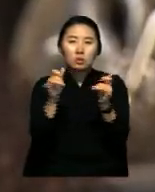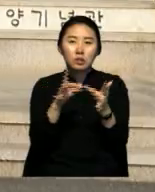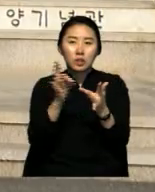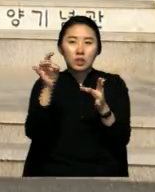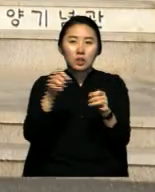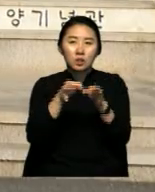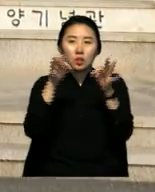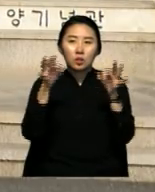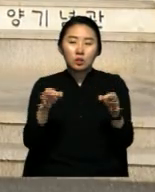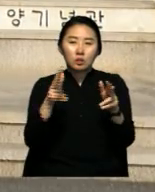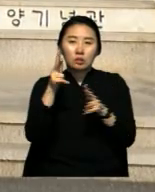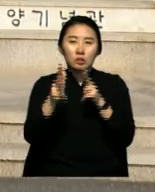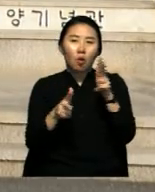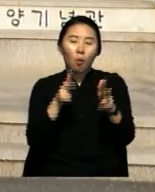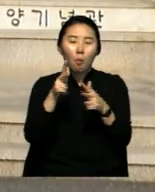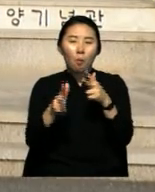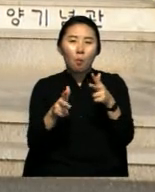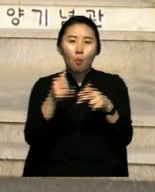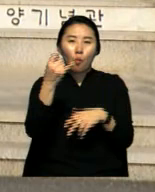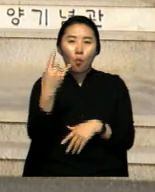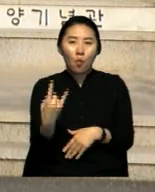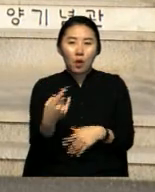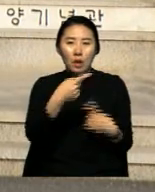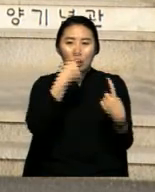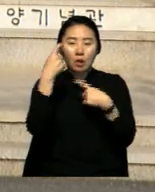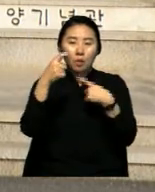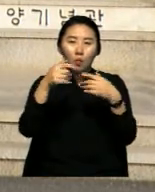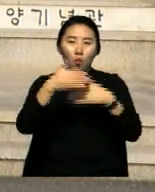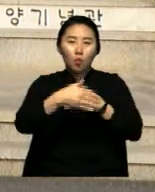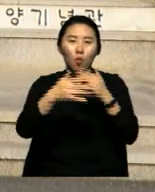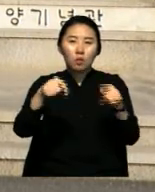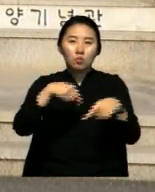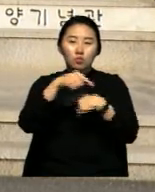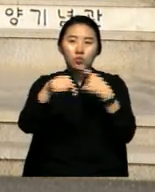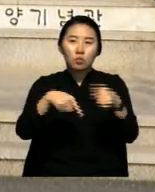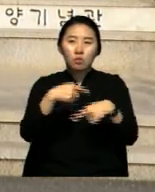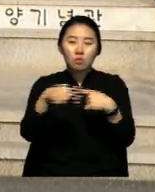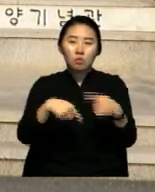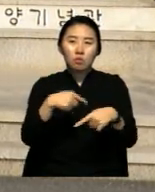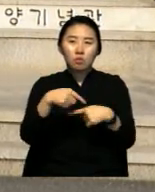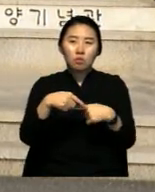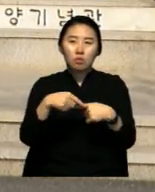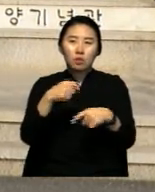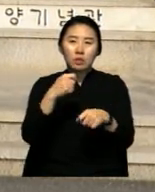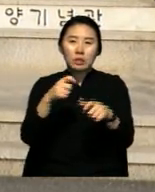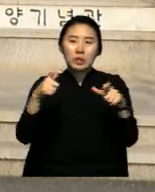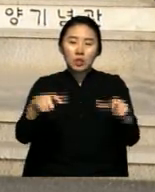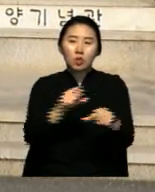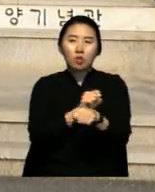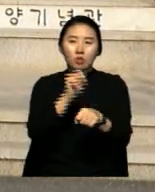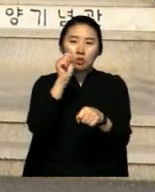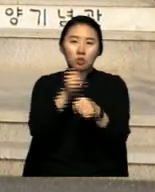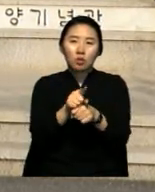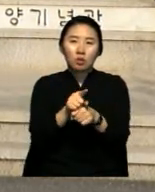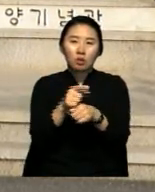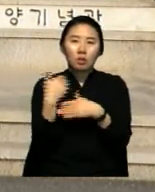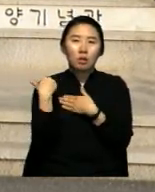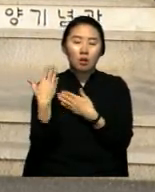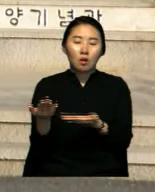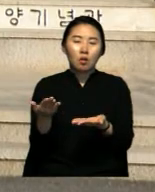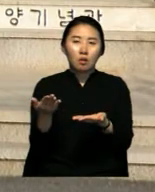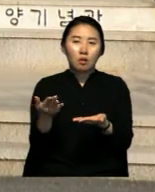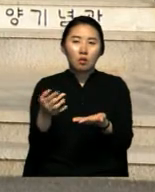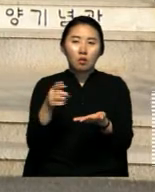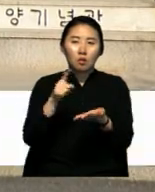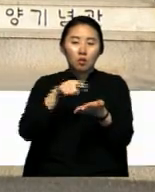그동안 몽양기념사업회 측이 몽양기념관을 운영하면서 양평군의 지역적 특색에 대해서는 좀 등한시하지 않았느냐